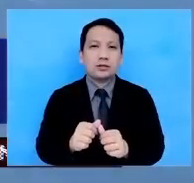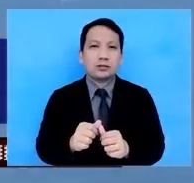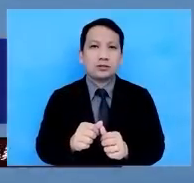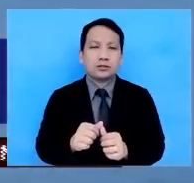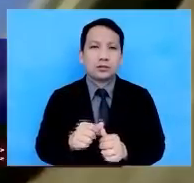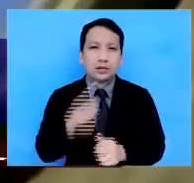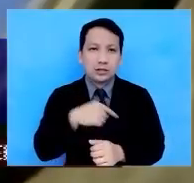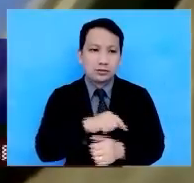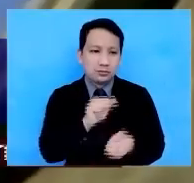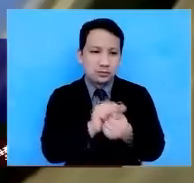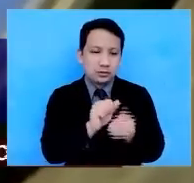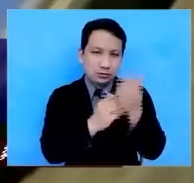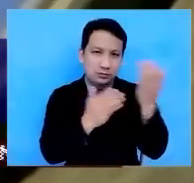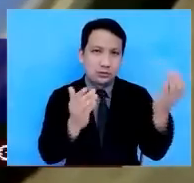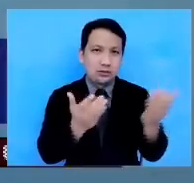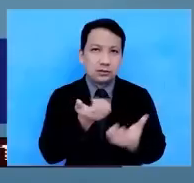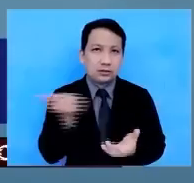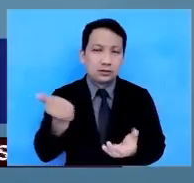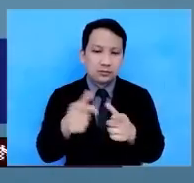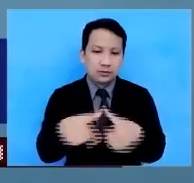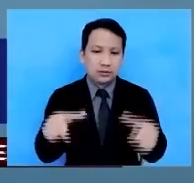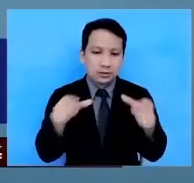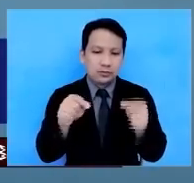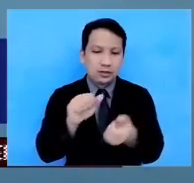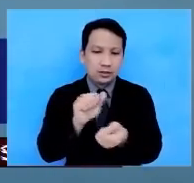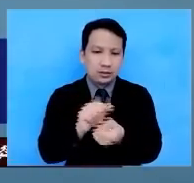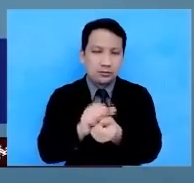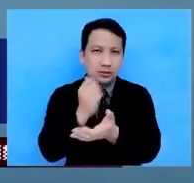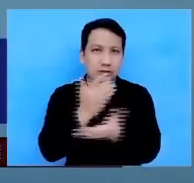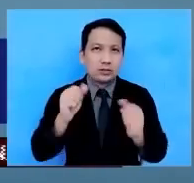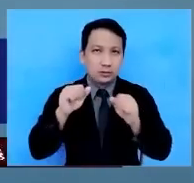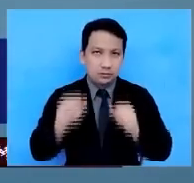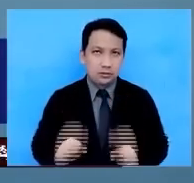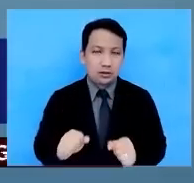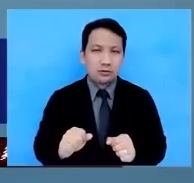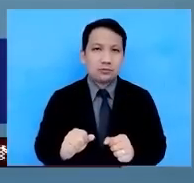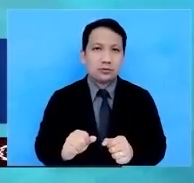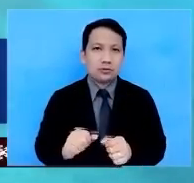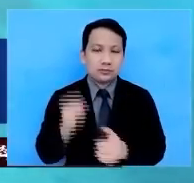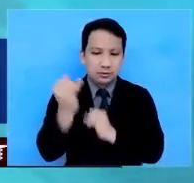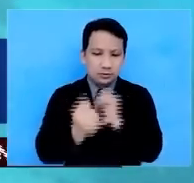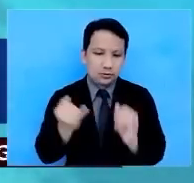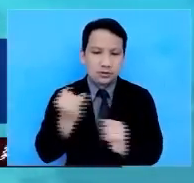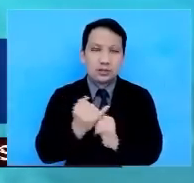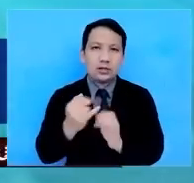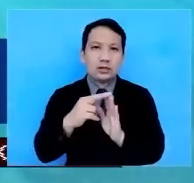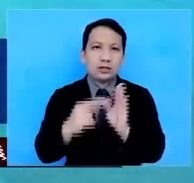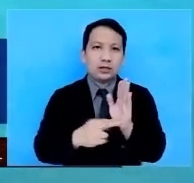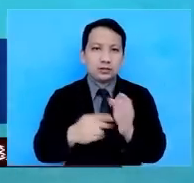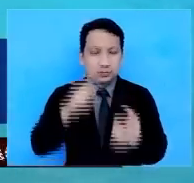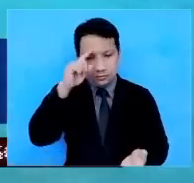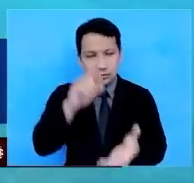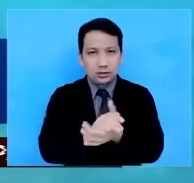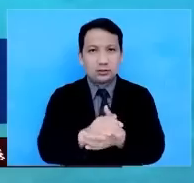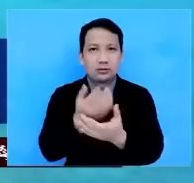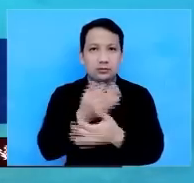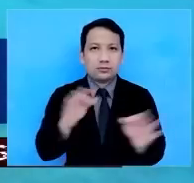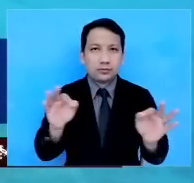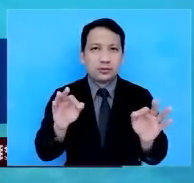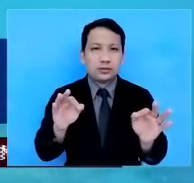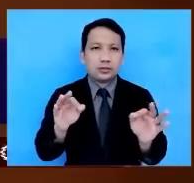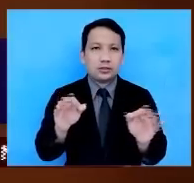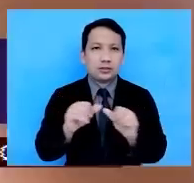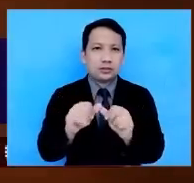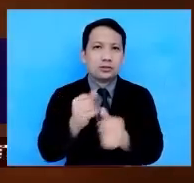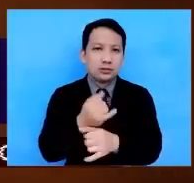ibang bansa gaya ng Japan na parehong naninindigan sa international rule at naniniwala sa free at open